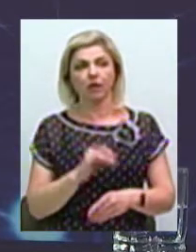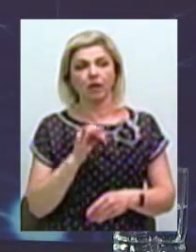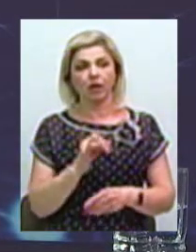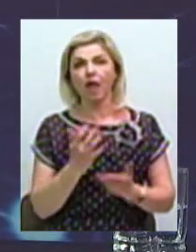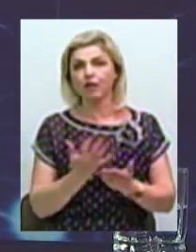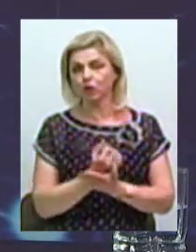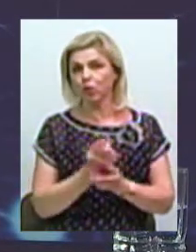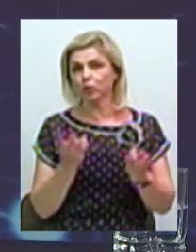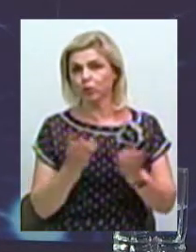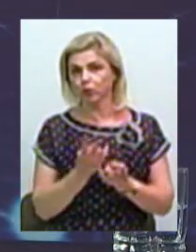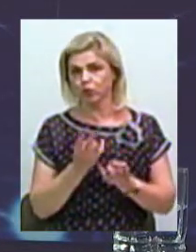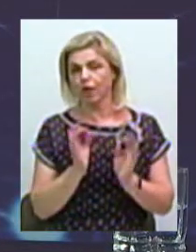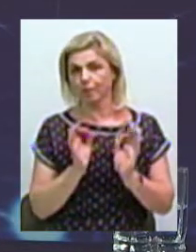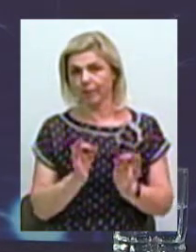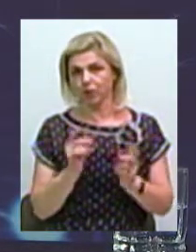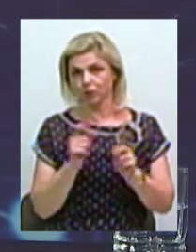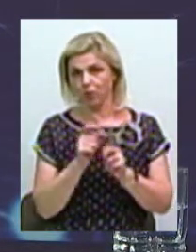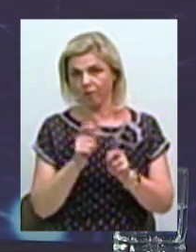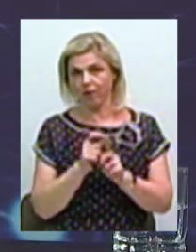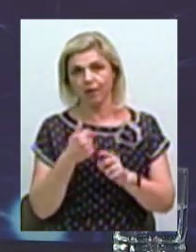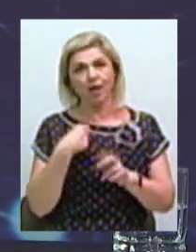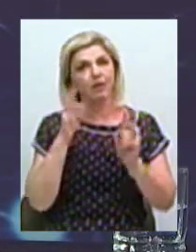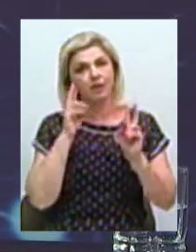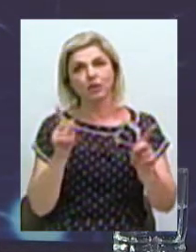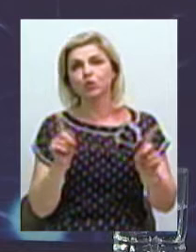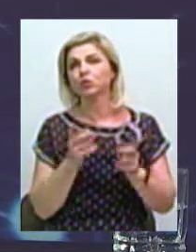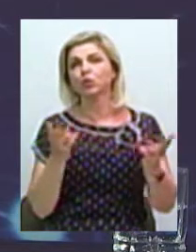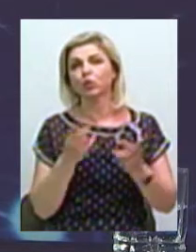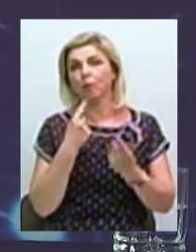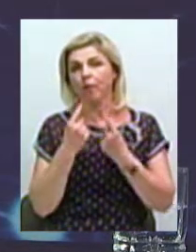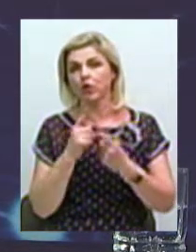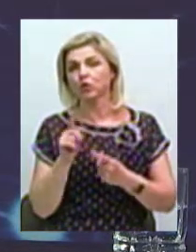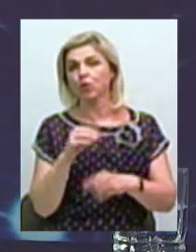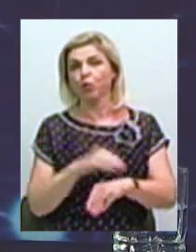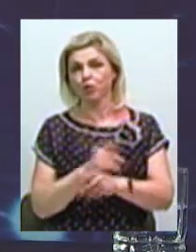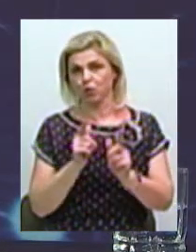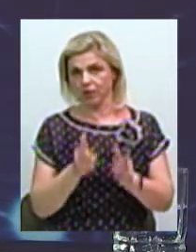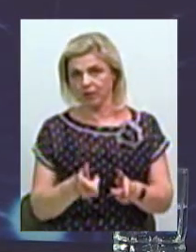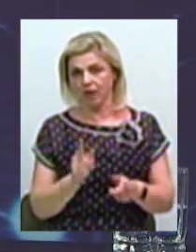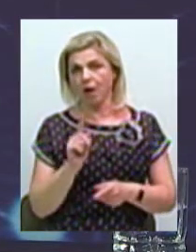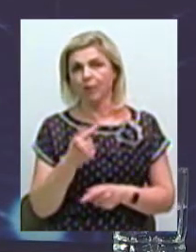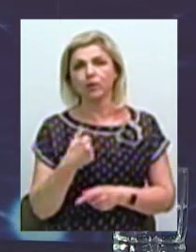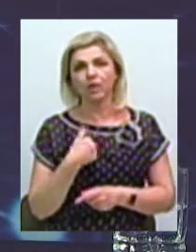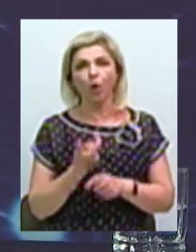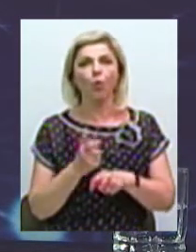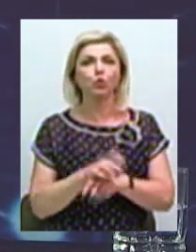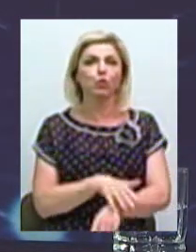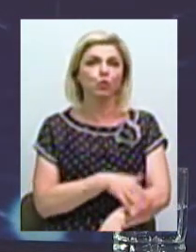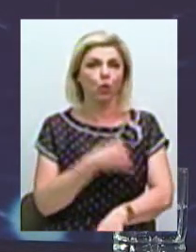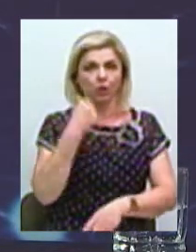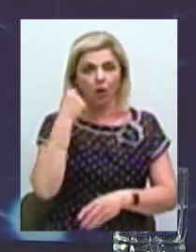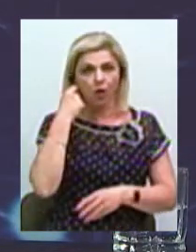нужные слова. Просто я не знаю, что ему нужно было говорить, чтобы он согласился. Потому что я очень долгие